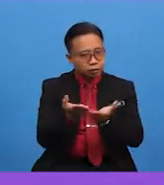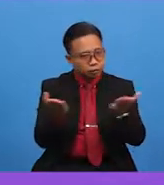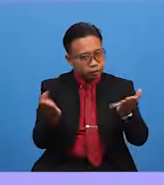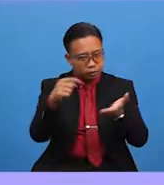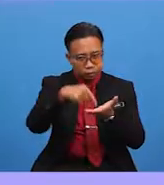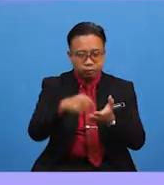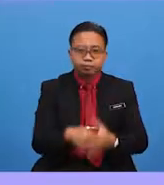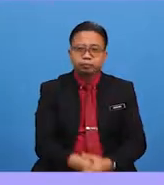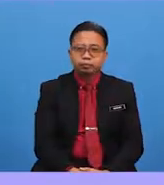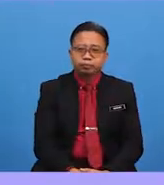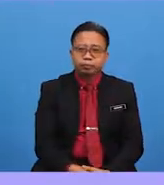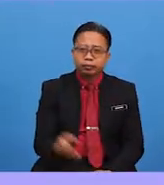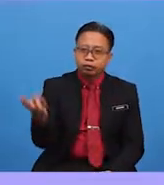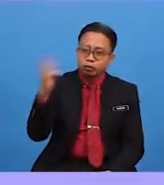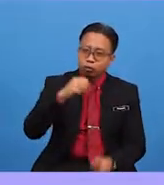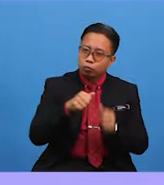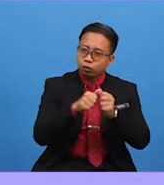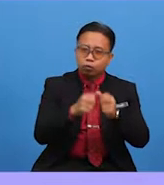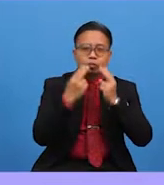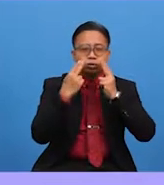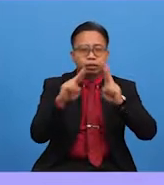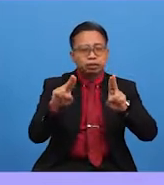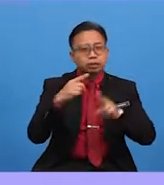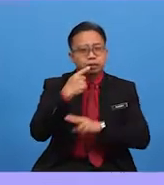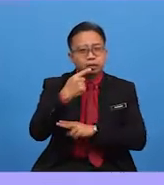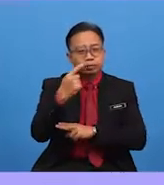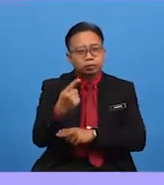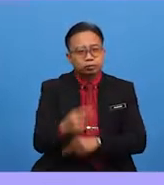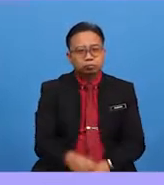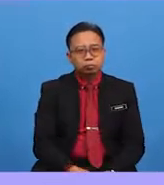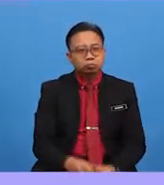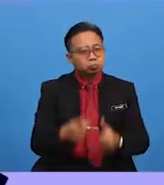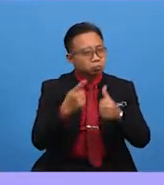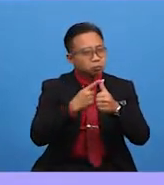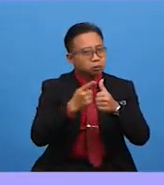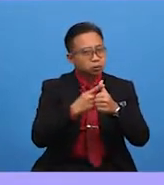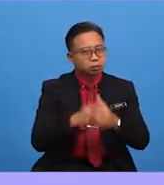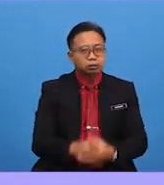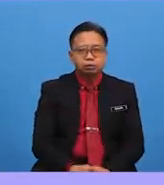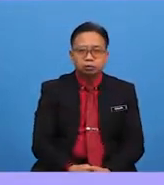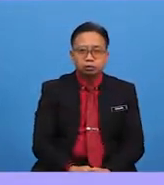ini. Jom ikut ustazah sebut. Yang pertama,